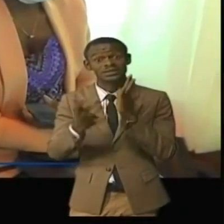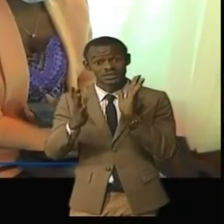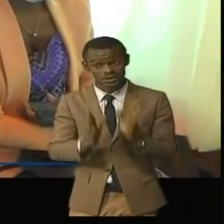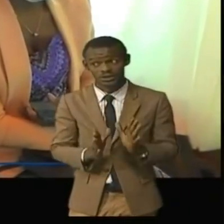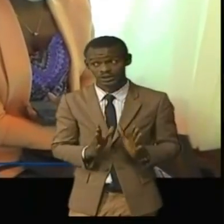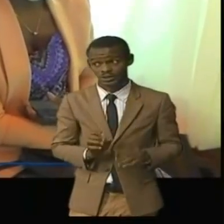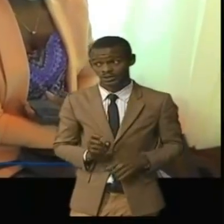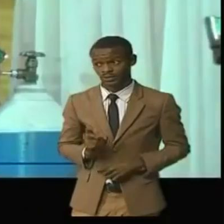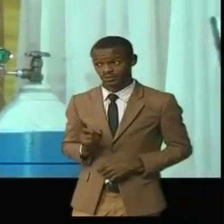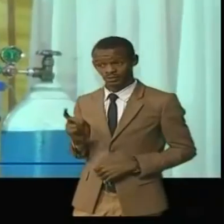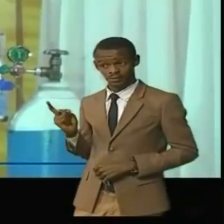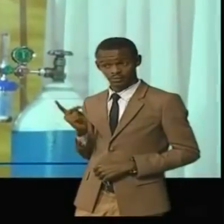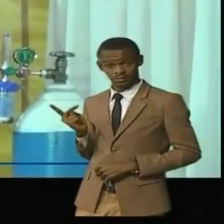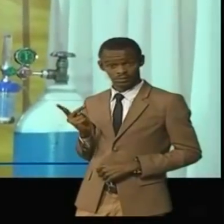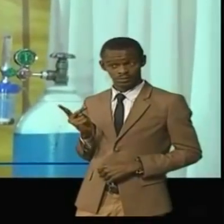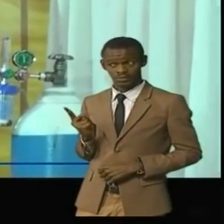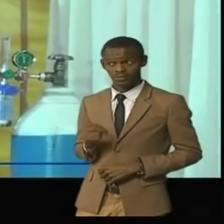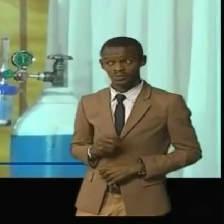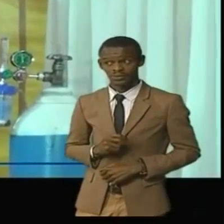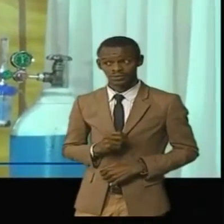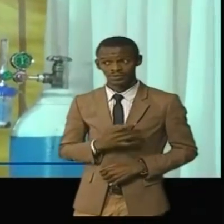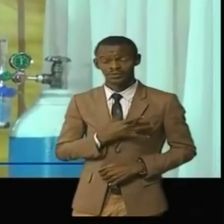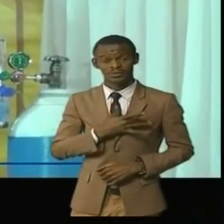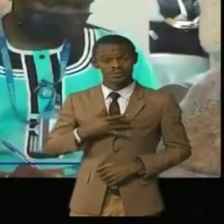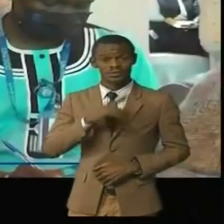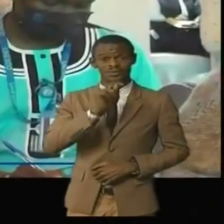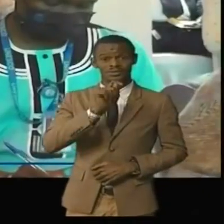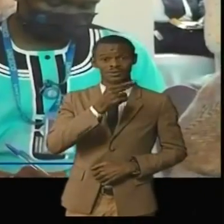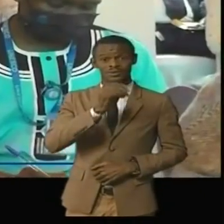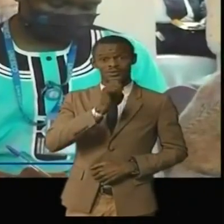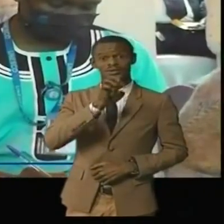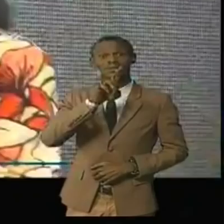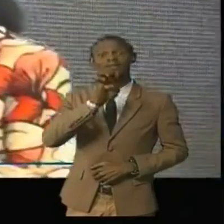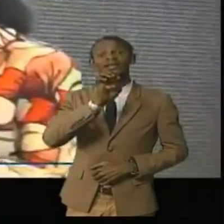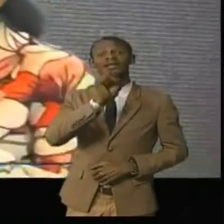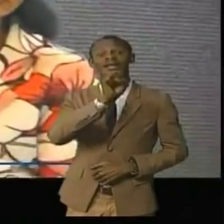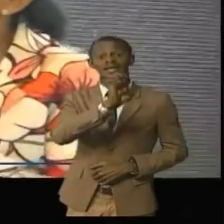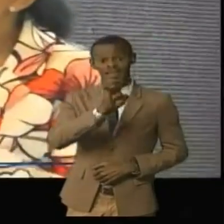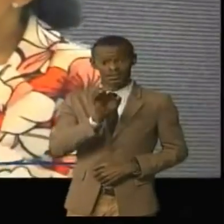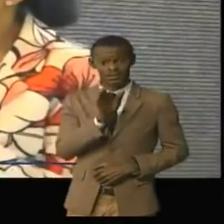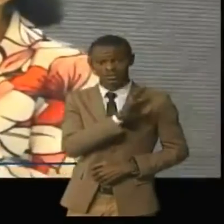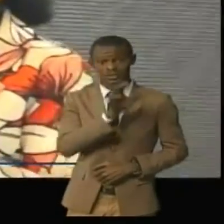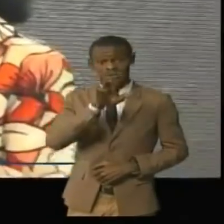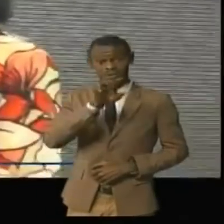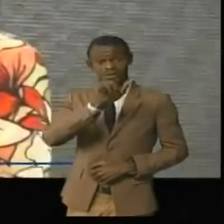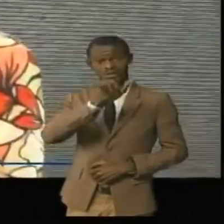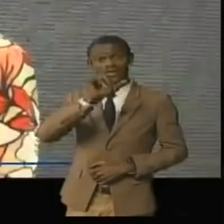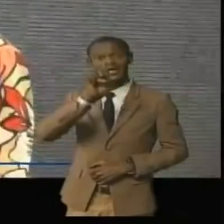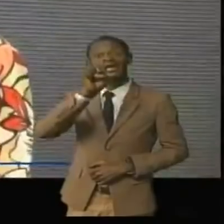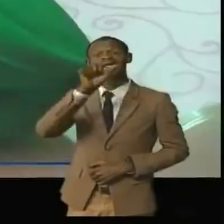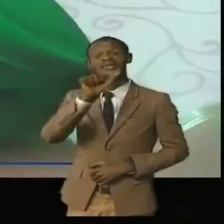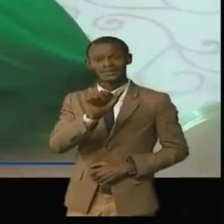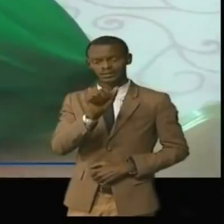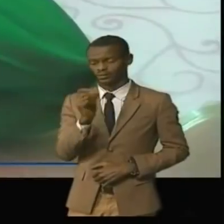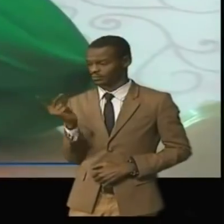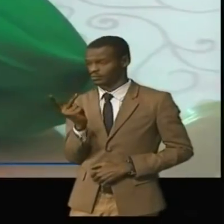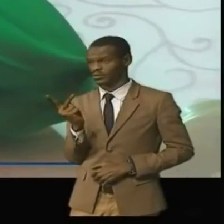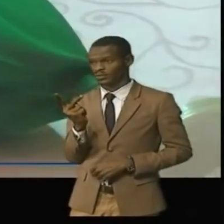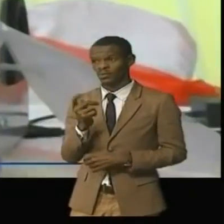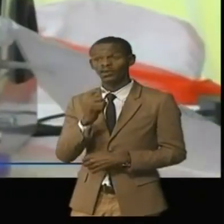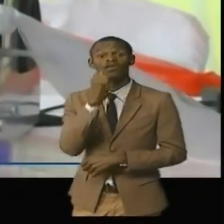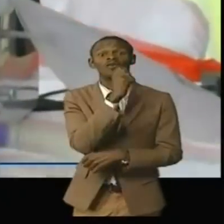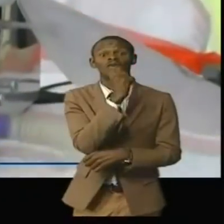des Dio Thérèse Isaïe Kirongozi et Raïssa Malou qui viennent de mettre en place un aspirateur